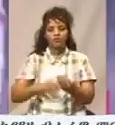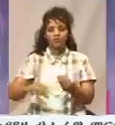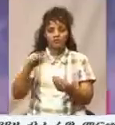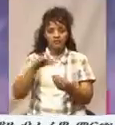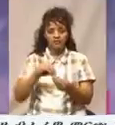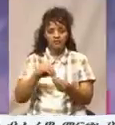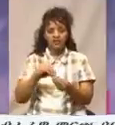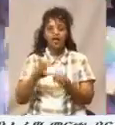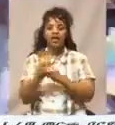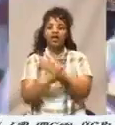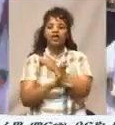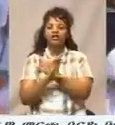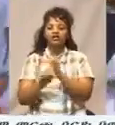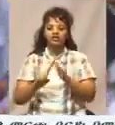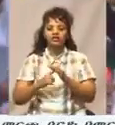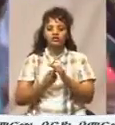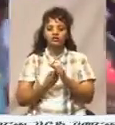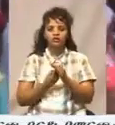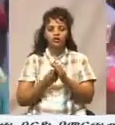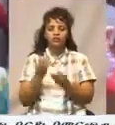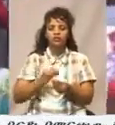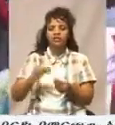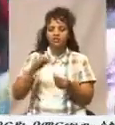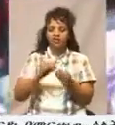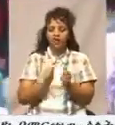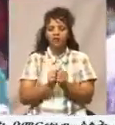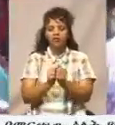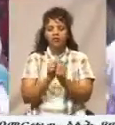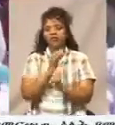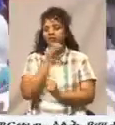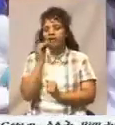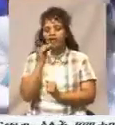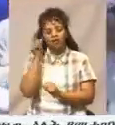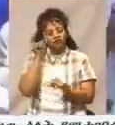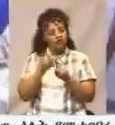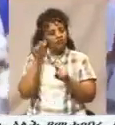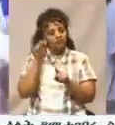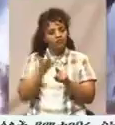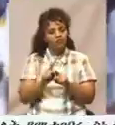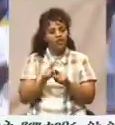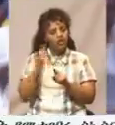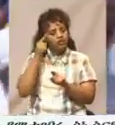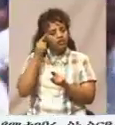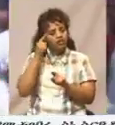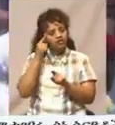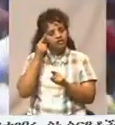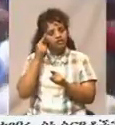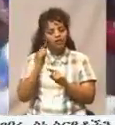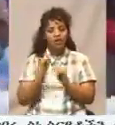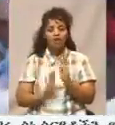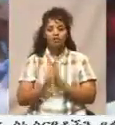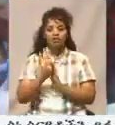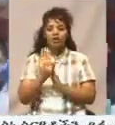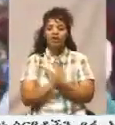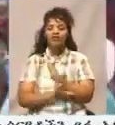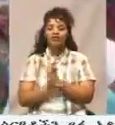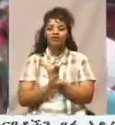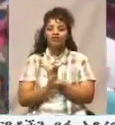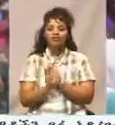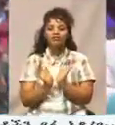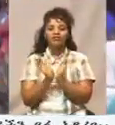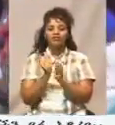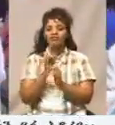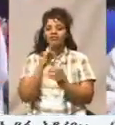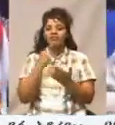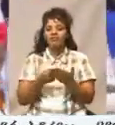በተጨማሪም በሀገሪቱ የተጀመረውን የመደመር የአብሮነትና የወንድማማችነት አስተሳሰብ ጎልብቶ ሀገራዊ ብልጽግና